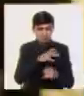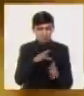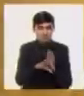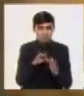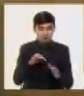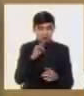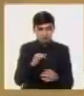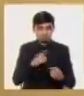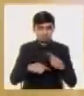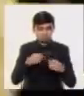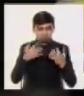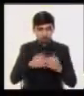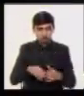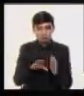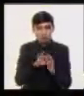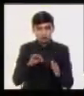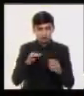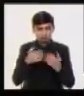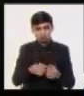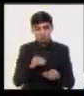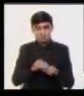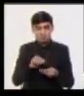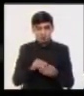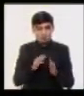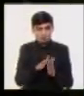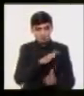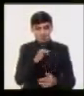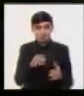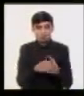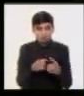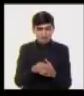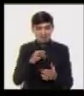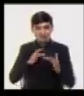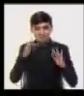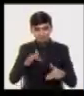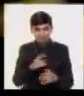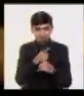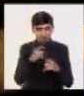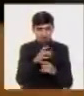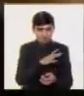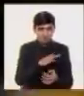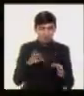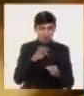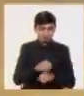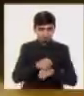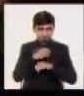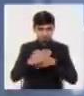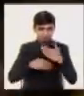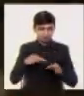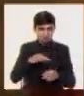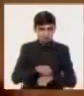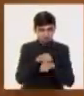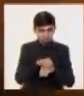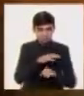и требования перерасчета голосов. В крайне правых группах в интернете распространялись призывы устроить массовые